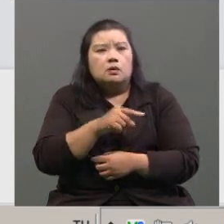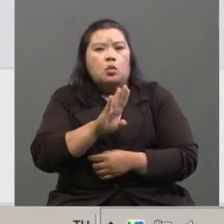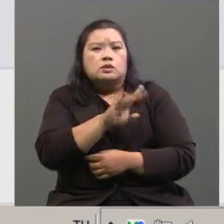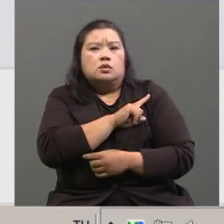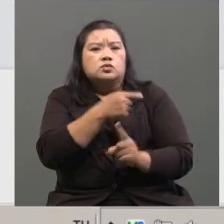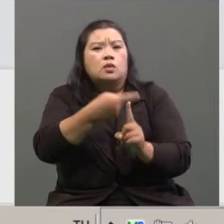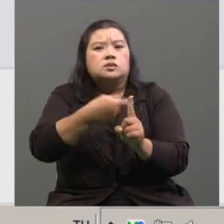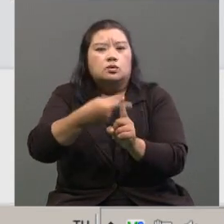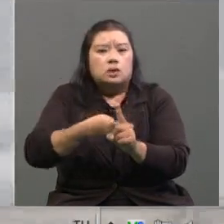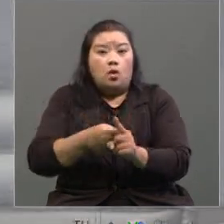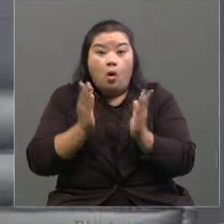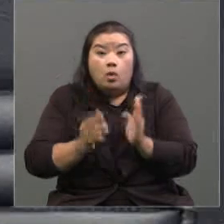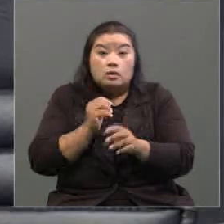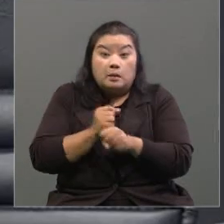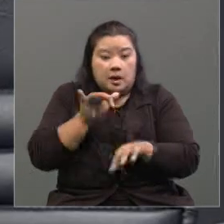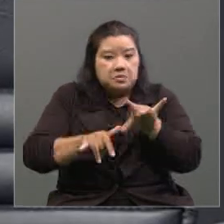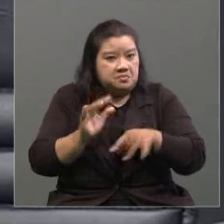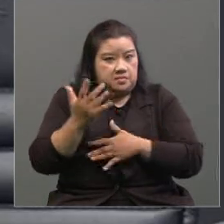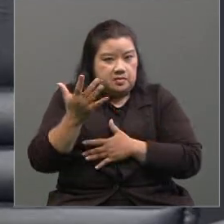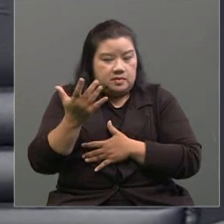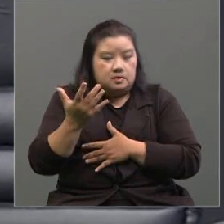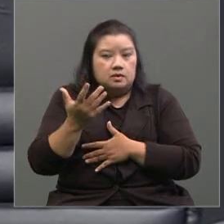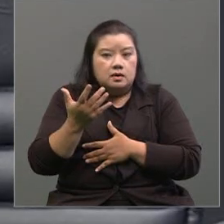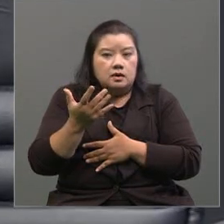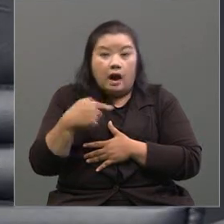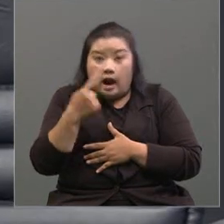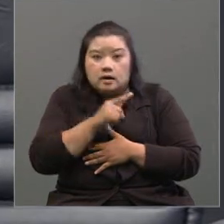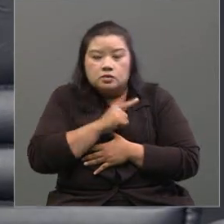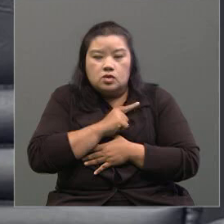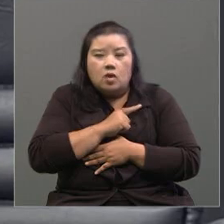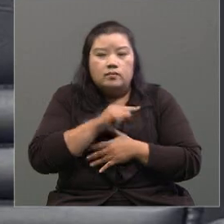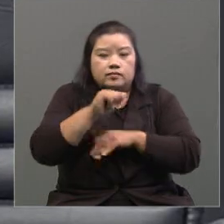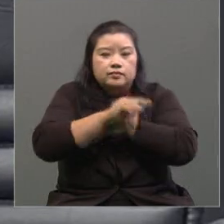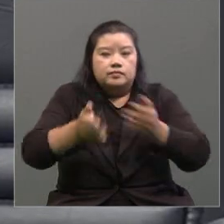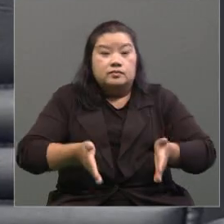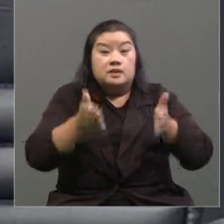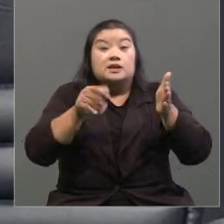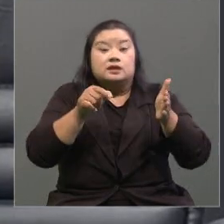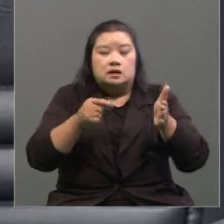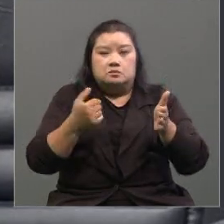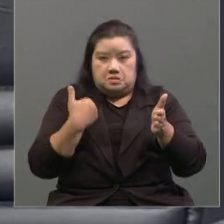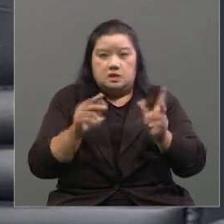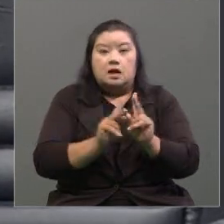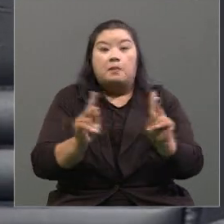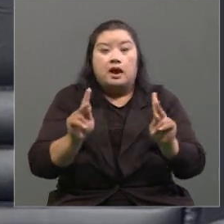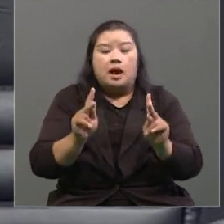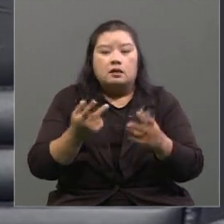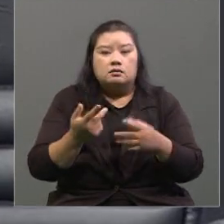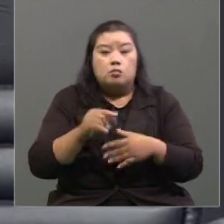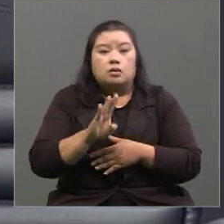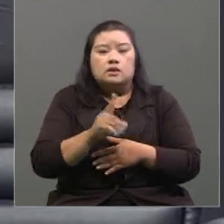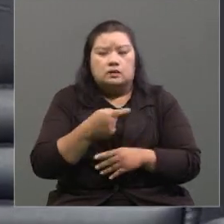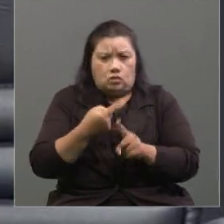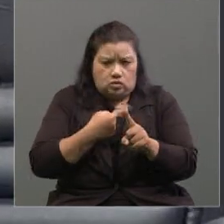บริษัทไม่มีเจ้าหน้าที่เข้ามาไปดีบัดงานภูป Denish bath็คเจ้าของตึกแจ้งวากรรมการบริษัทนี้เจ้าตึกนี้มาทงแต่ปี